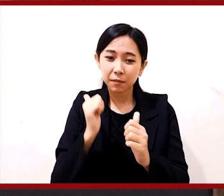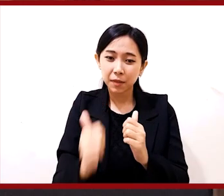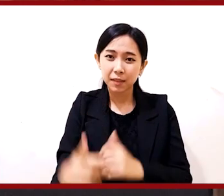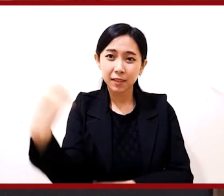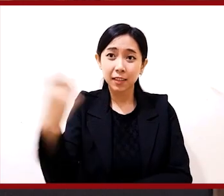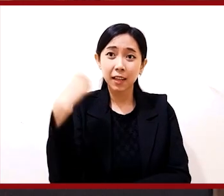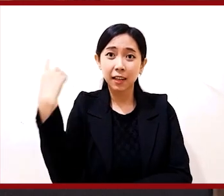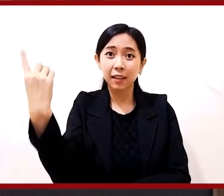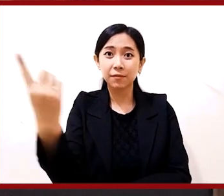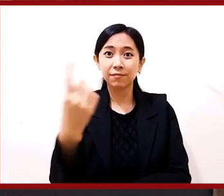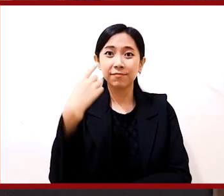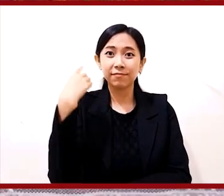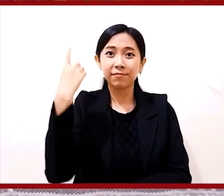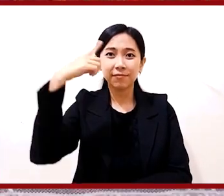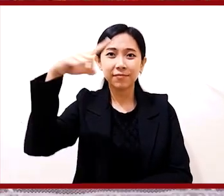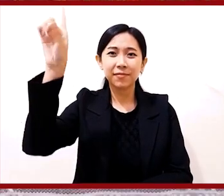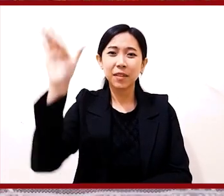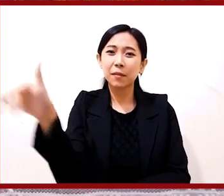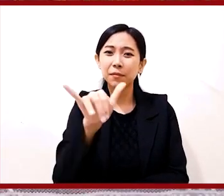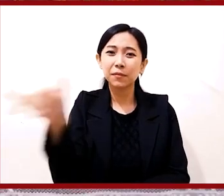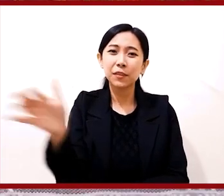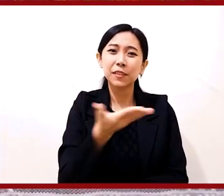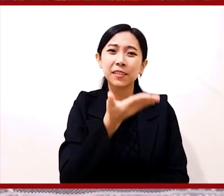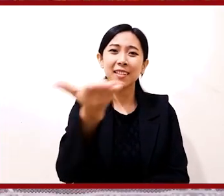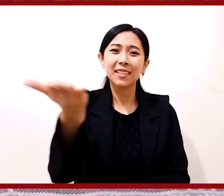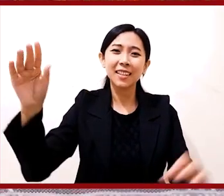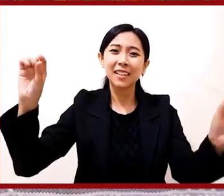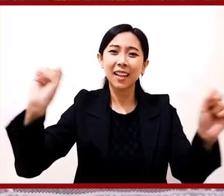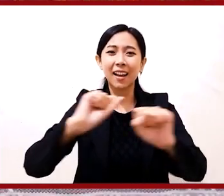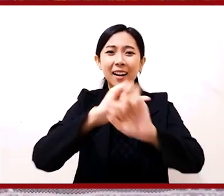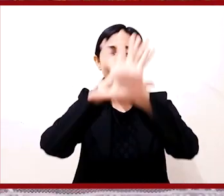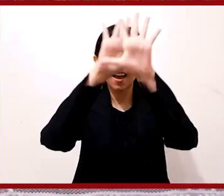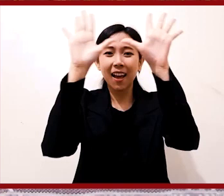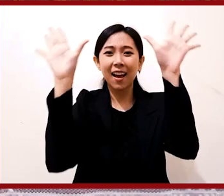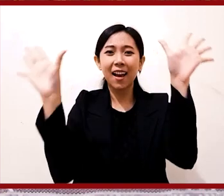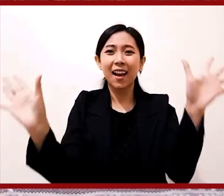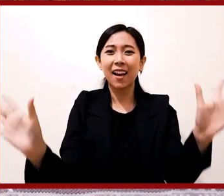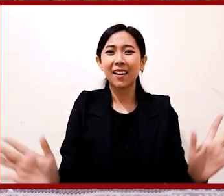Masing-masing di sekitarnya untuk sesamamu